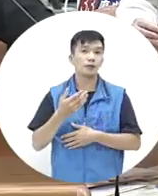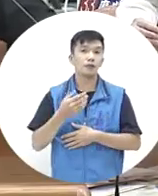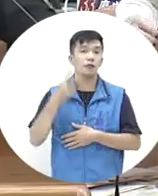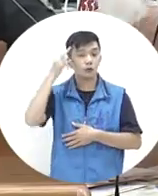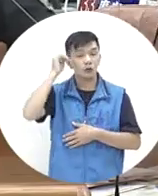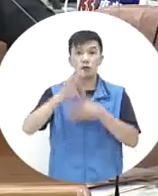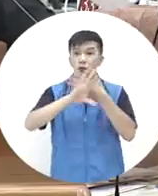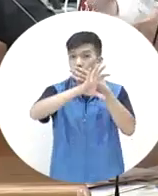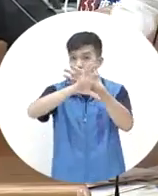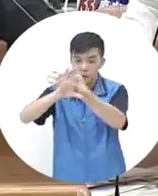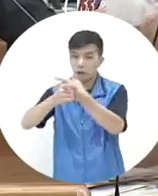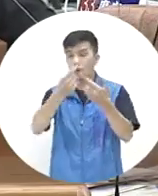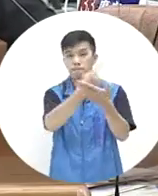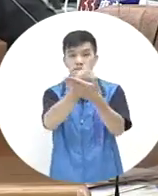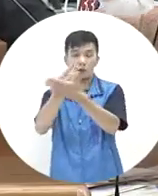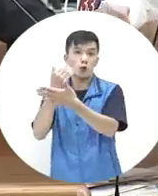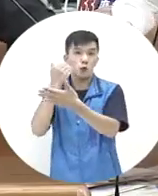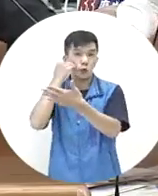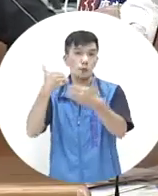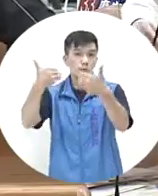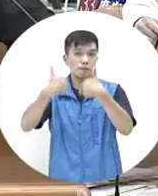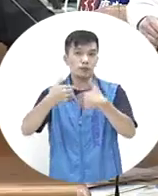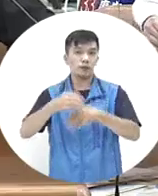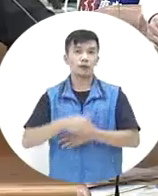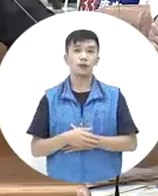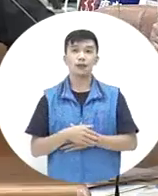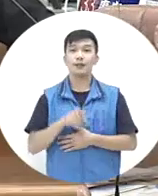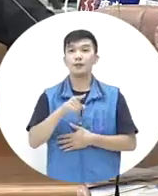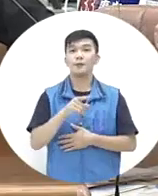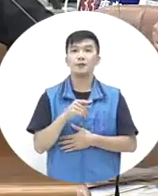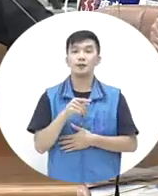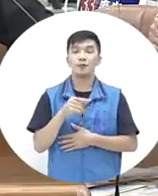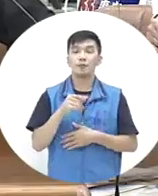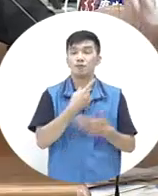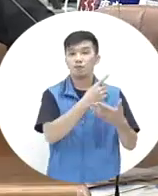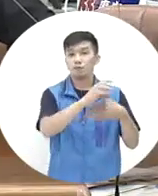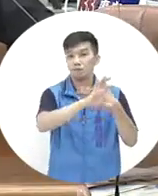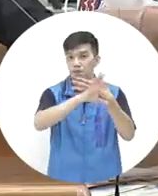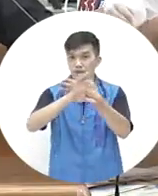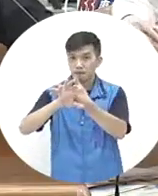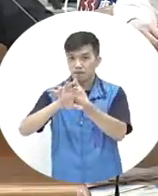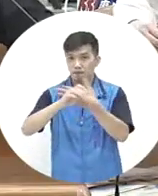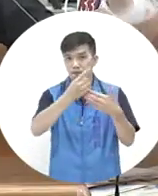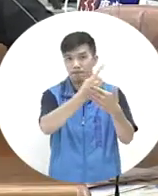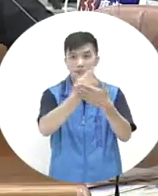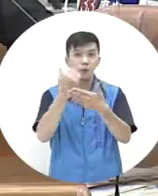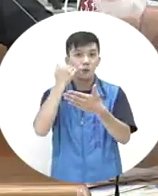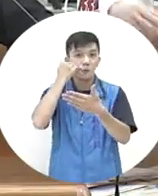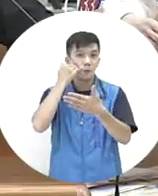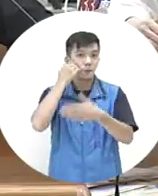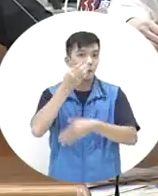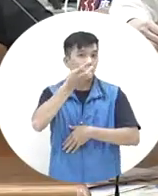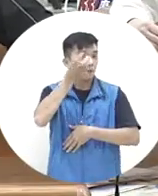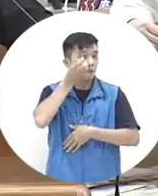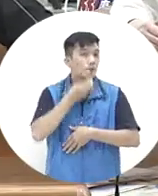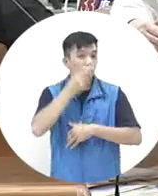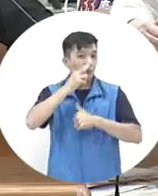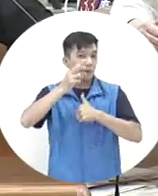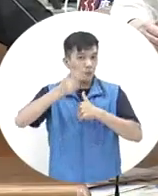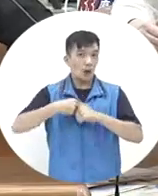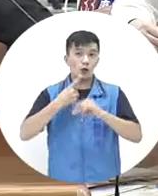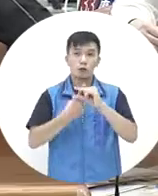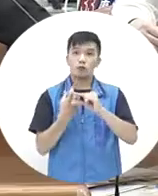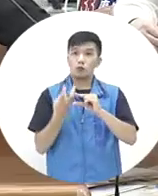家， 你怕得罪谁吗？你怕得罪中国吗？ 我谴责任何国家， 你挑衅 中华民国，绝对不允